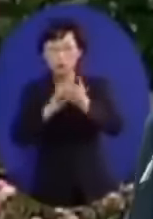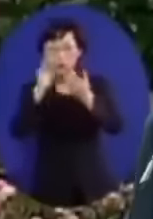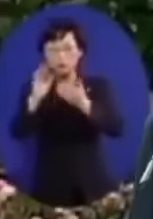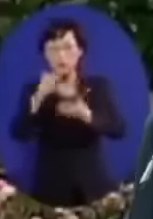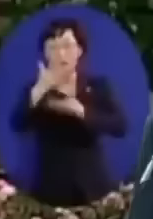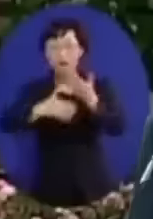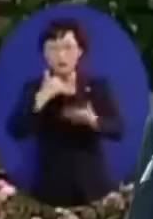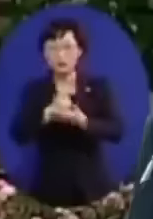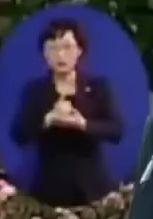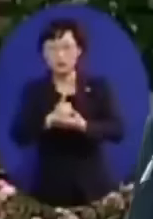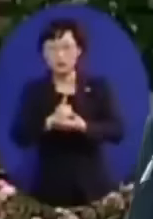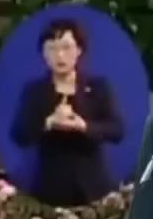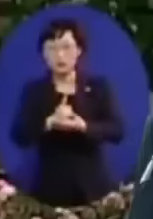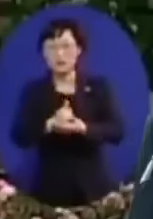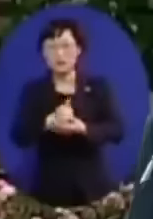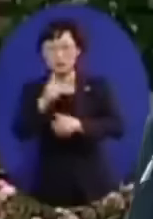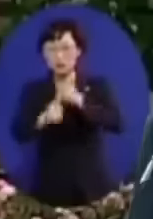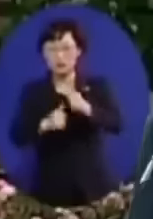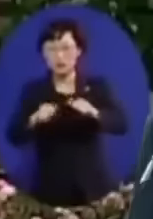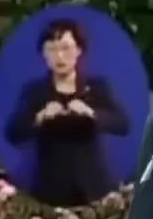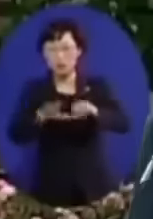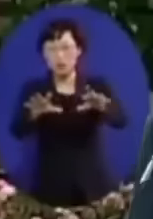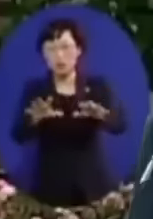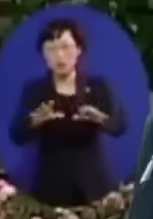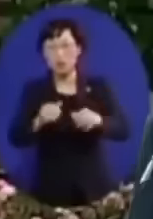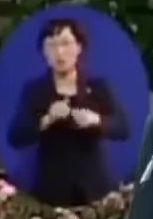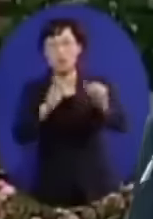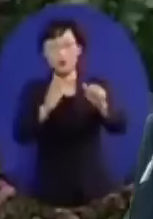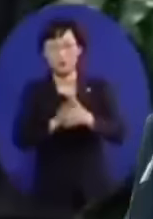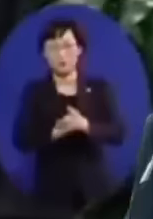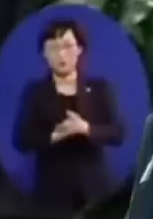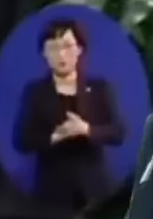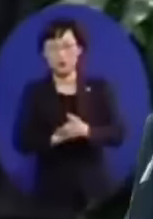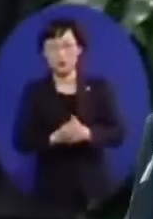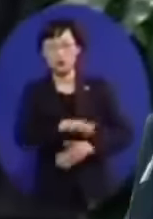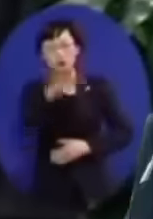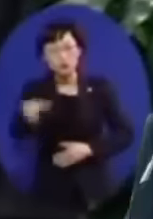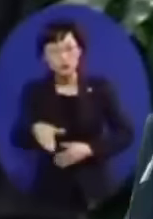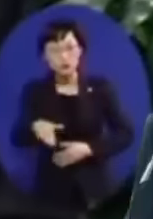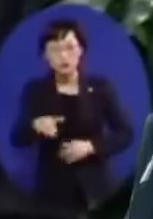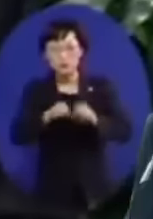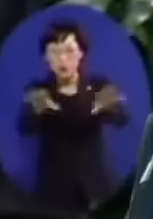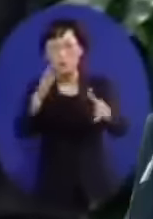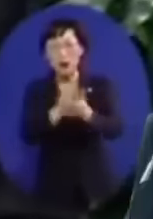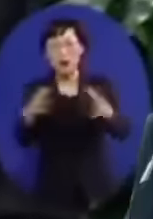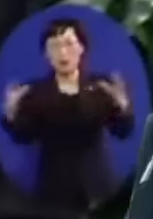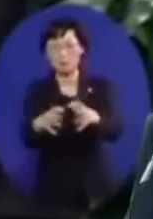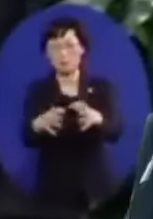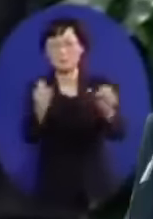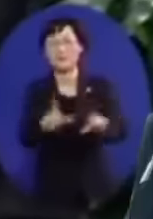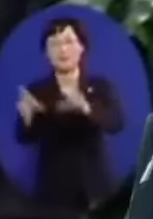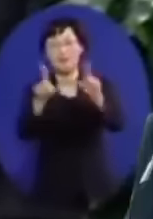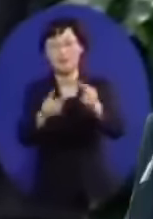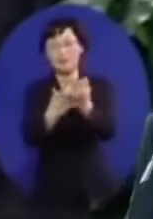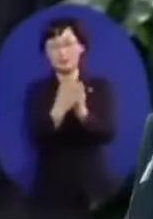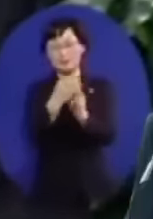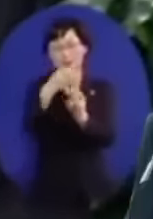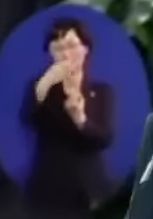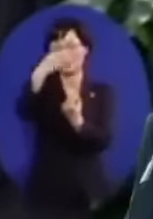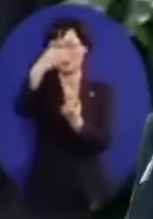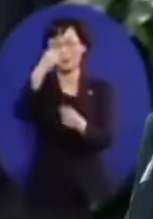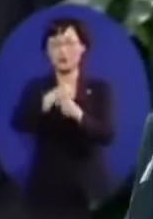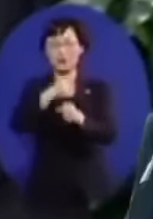했는데 그들은 우리가 한 곳에 모여서 떨어지지 말고 살자, 그리고 탑을 지어서